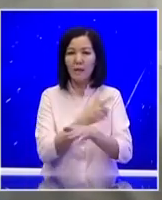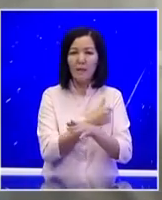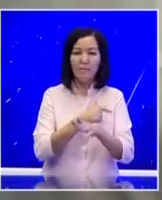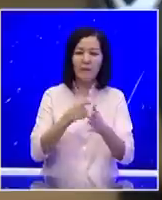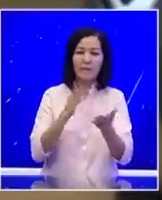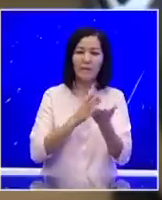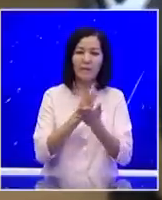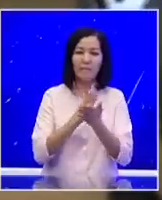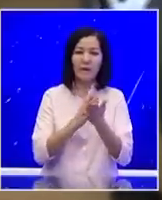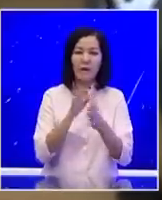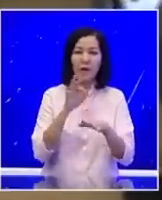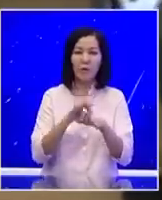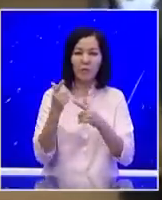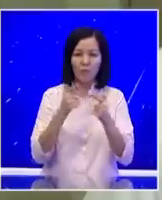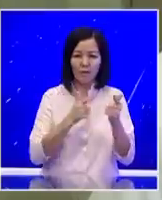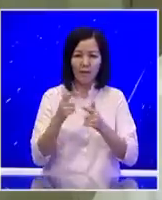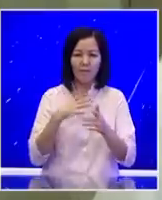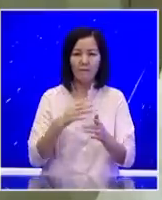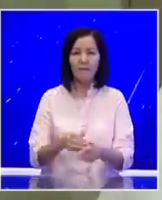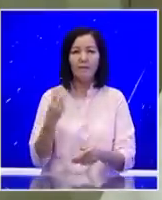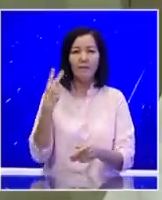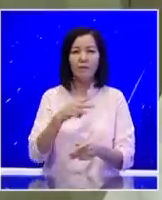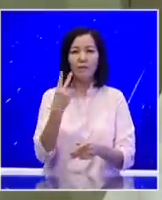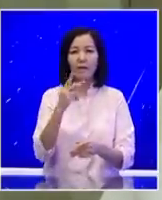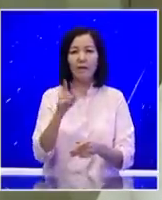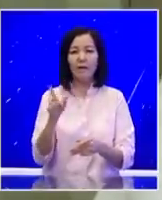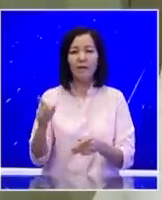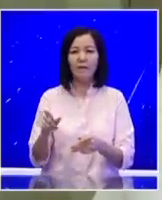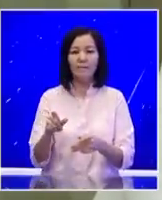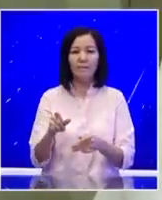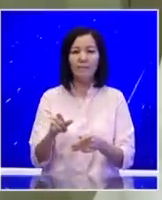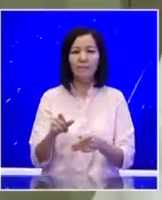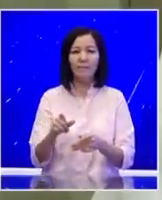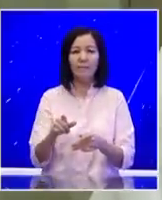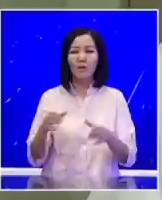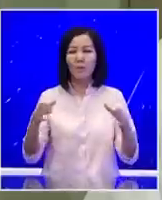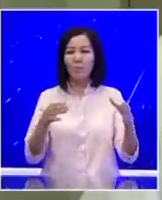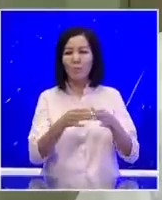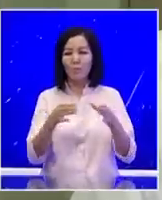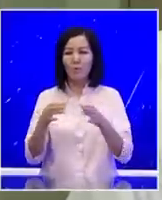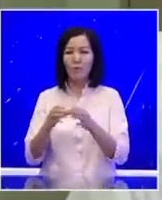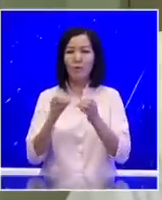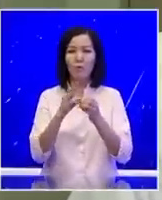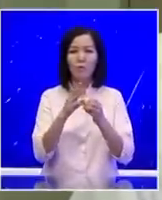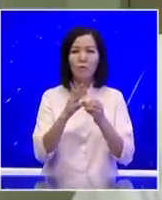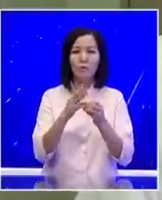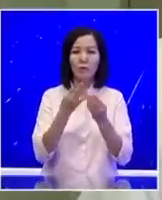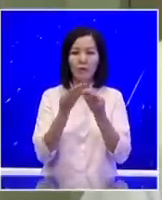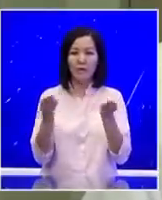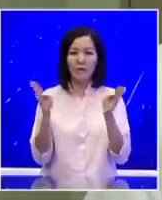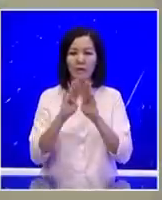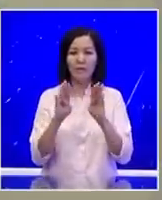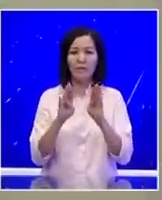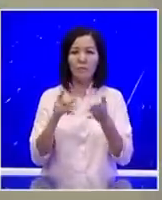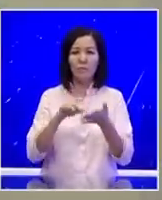персонал індетпен күресуге сақадай сай. 22 адам провизорлық. бөлмеде жатыр, 13 адам карантиндік бөлмеде